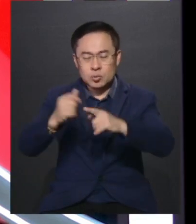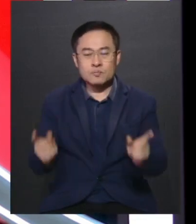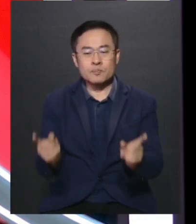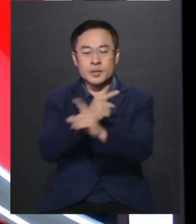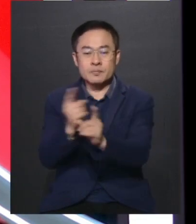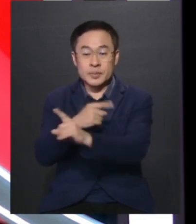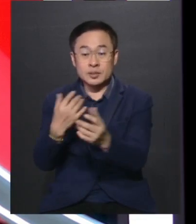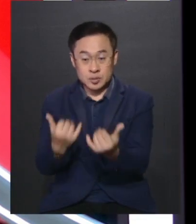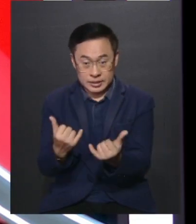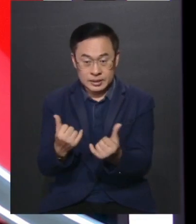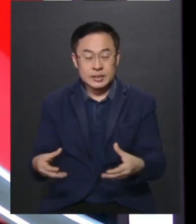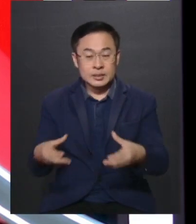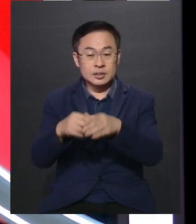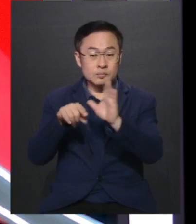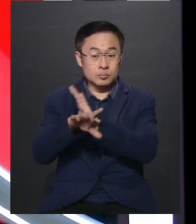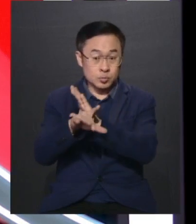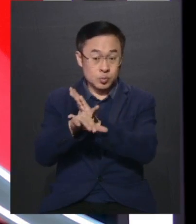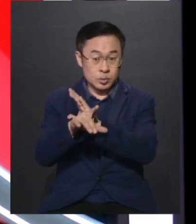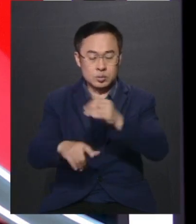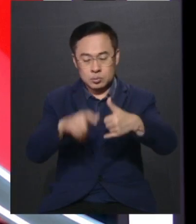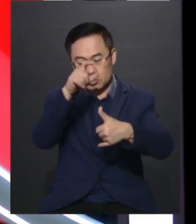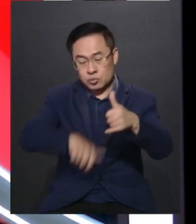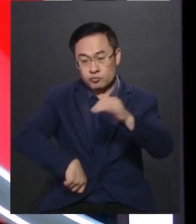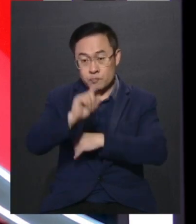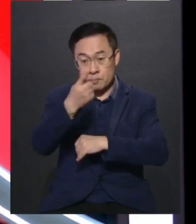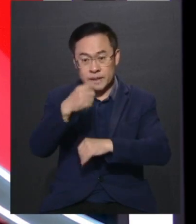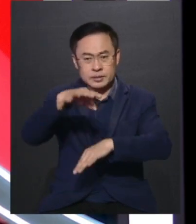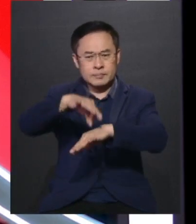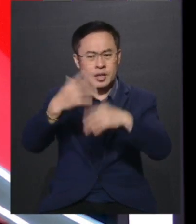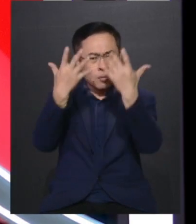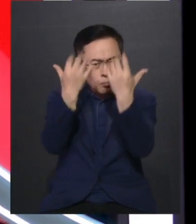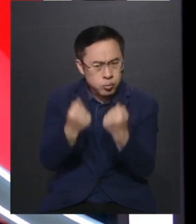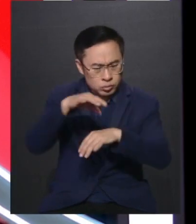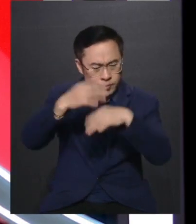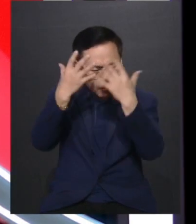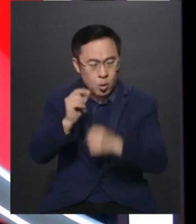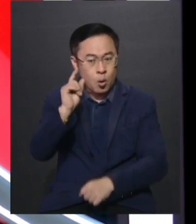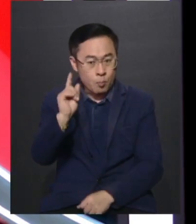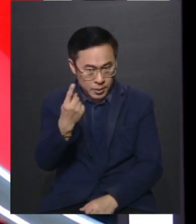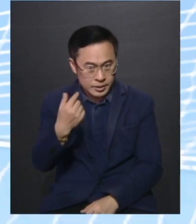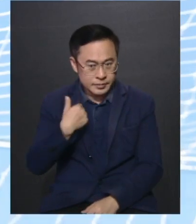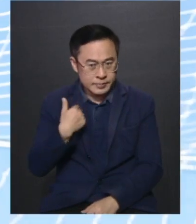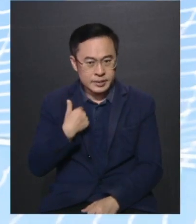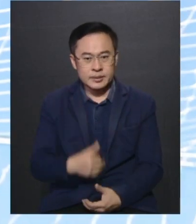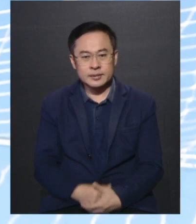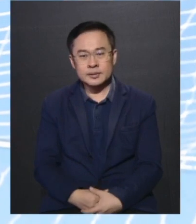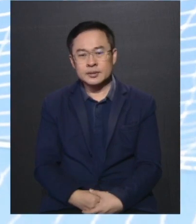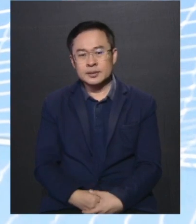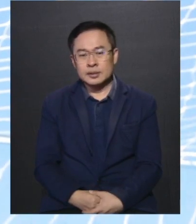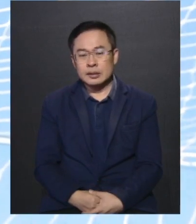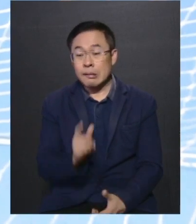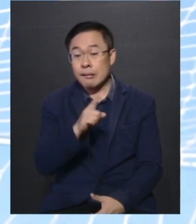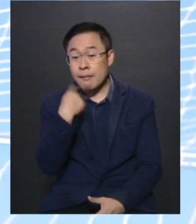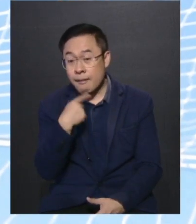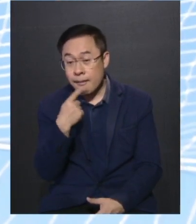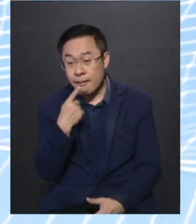ะคะอย่างชลบุรีค่ะเขาเปิดตัวนะคะผู้รักษาประตูคนใหม่มาเฝ้าเสาไทยลีกฤดูกาลหน้าค่ะแล้วคนนั้นนะคะ